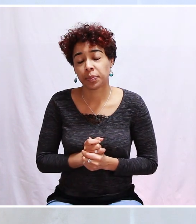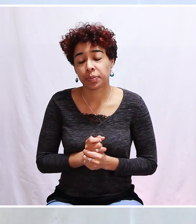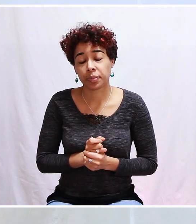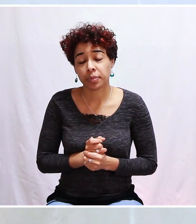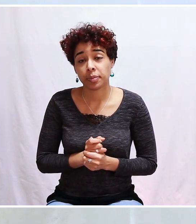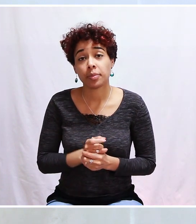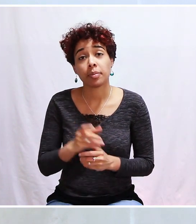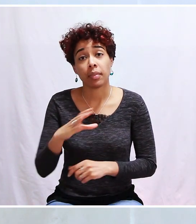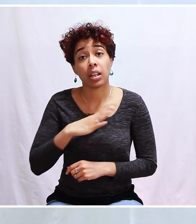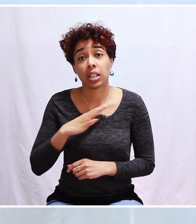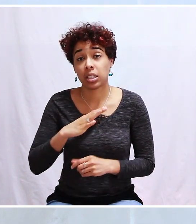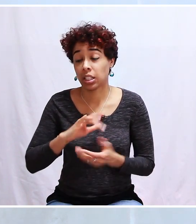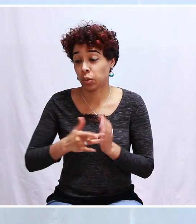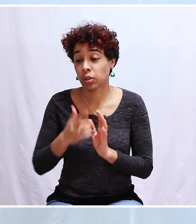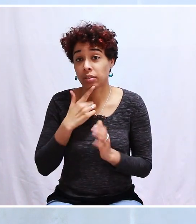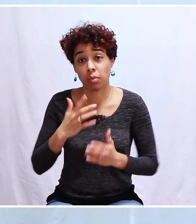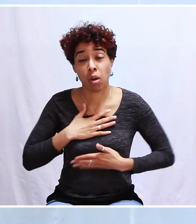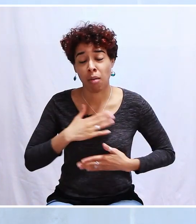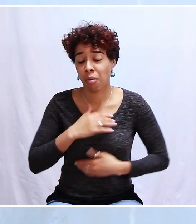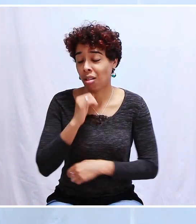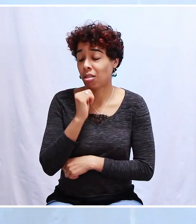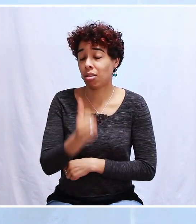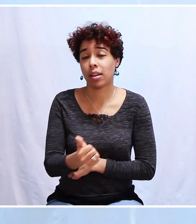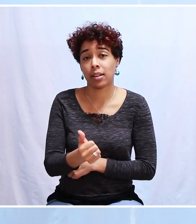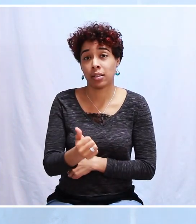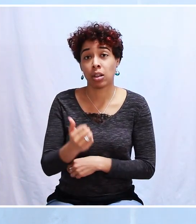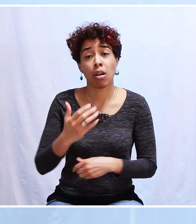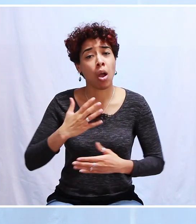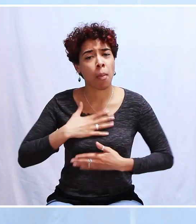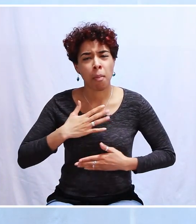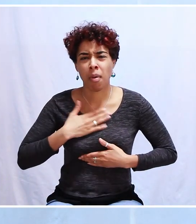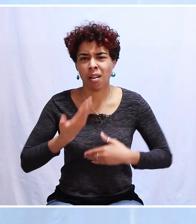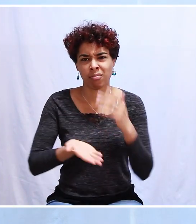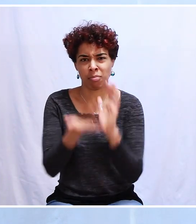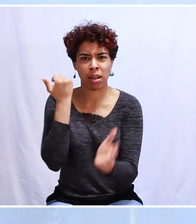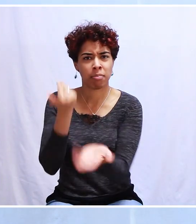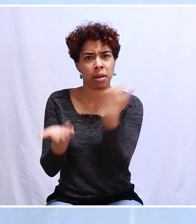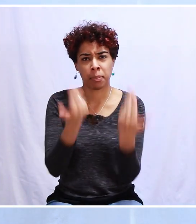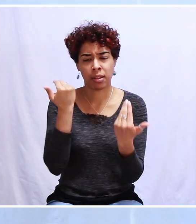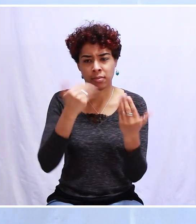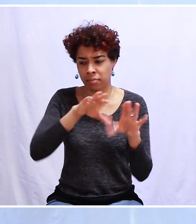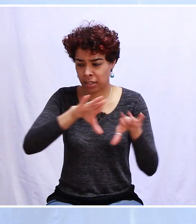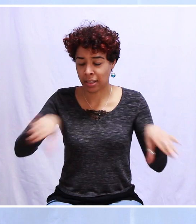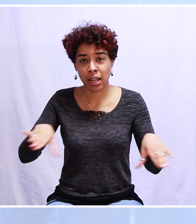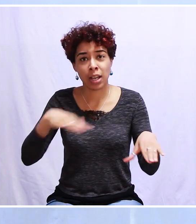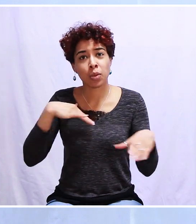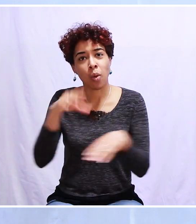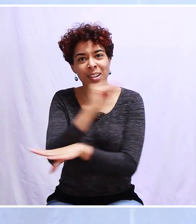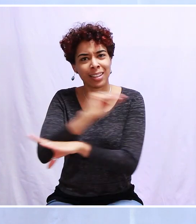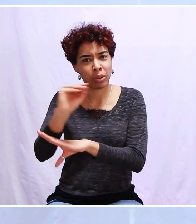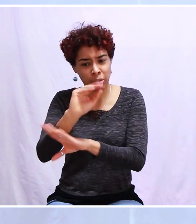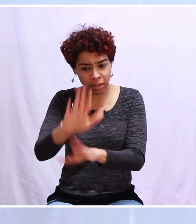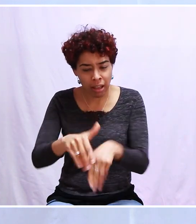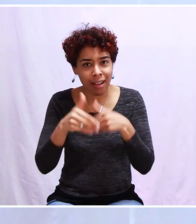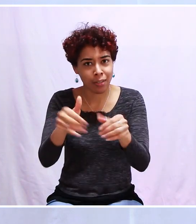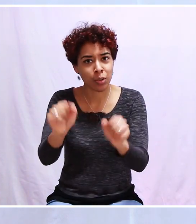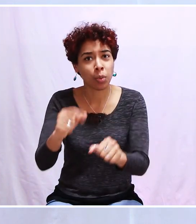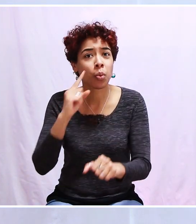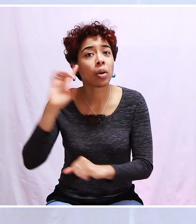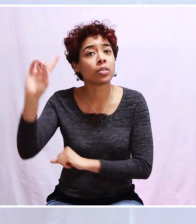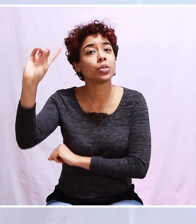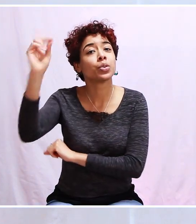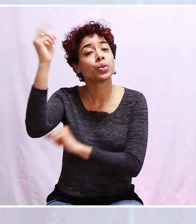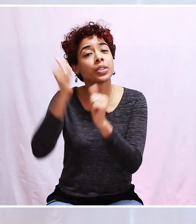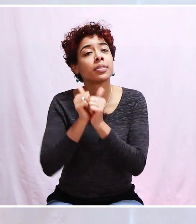Alors parce que j'ai tout, j'ai peur de rien. Alors que les peurs s'en aillent de ton cœur et que tu puisses avancer en sécurité parce que Dieu est avec toi. On va